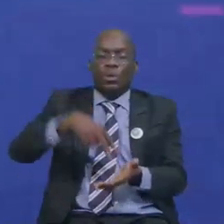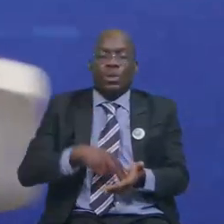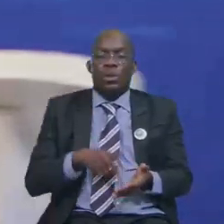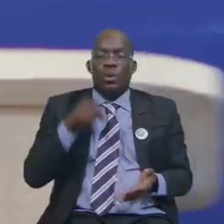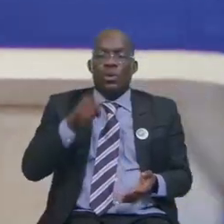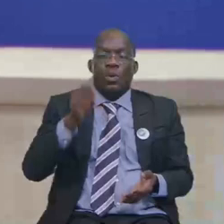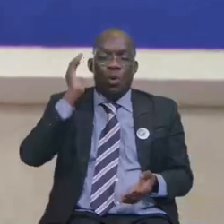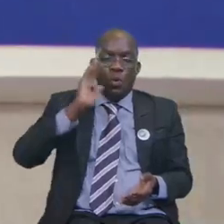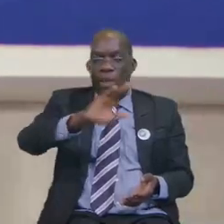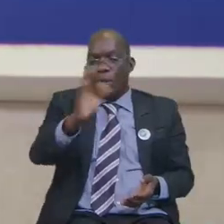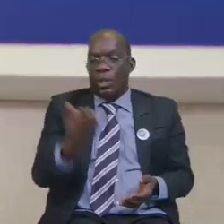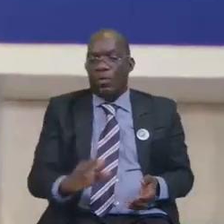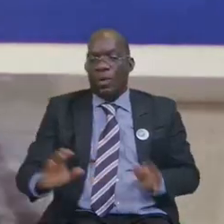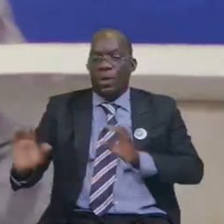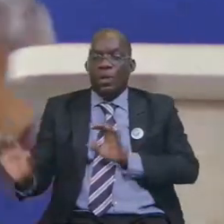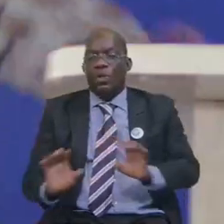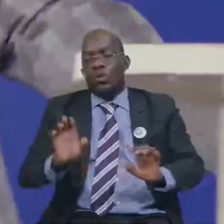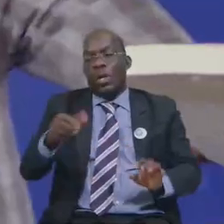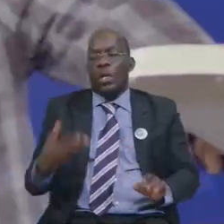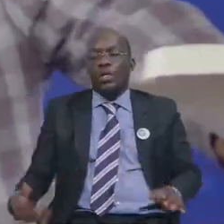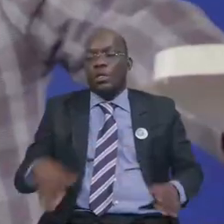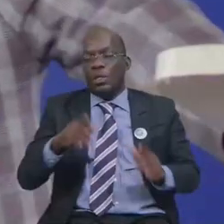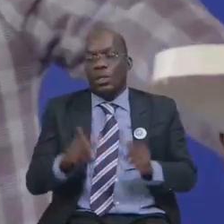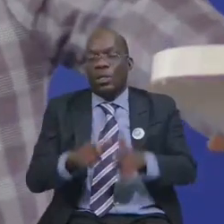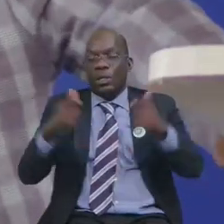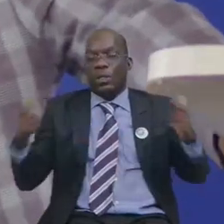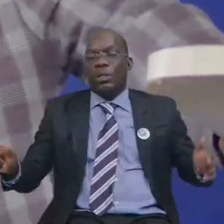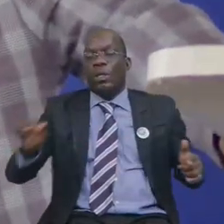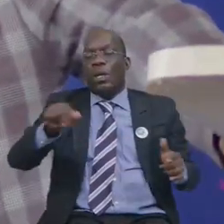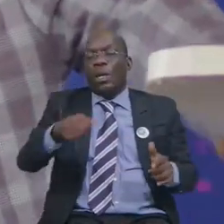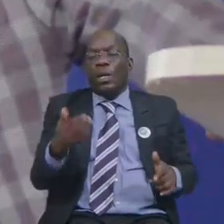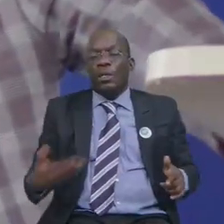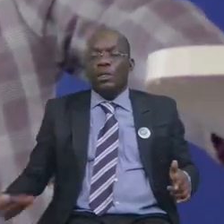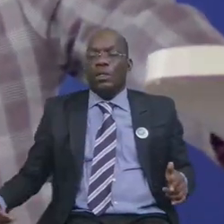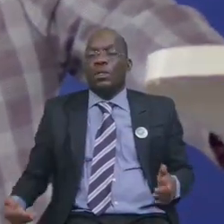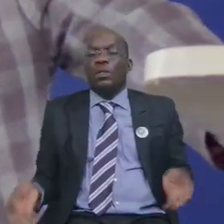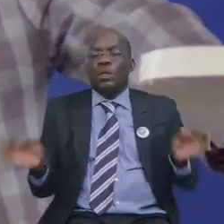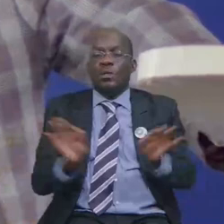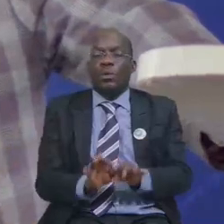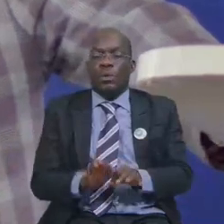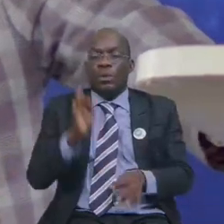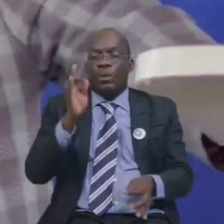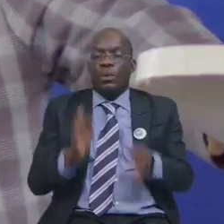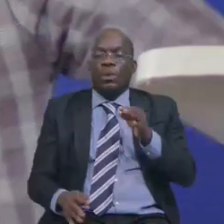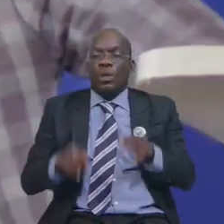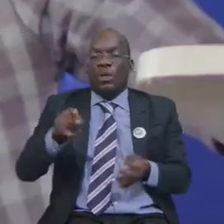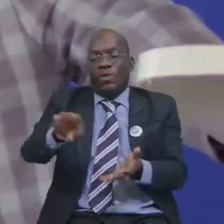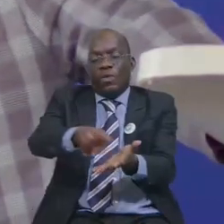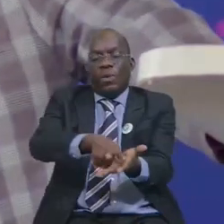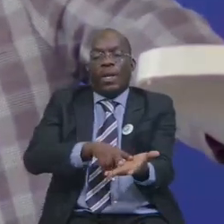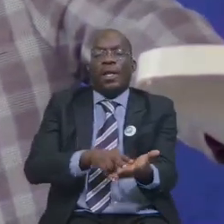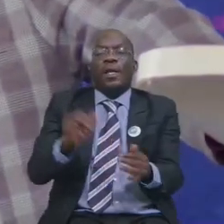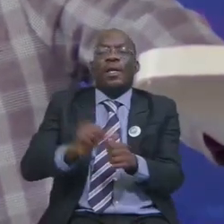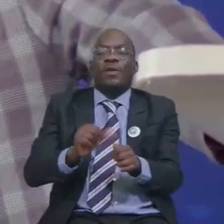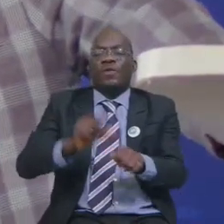tu ne peux rien faire de substantiel le significatif si tu as couché tout le temps